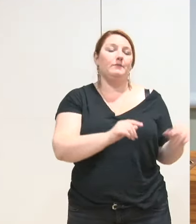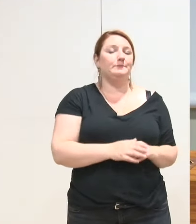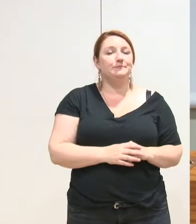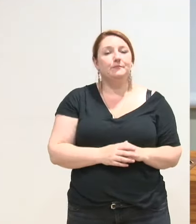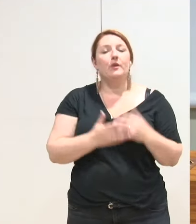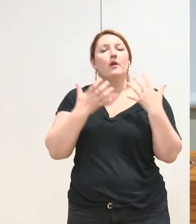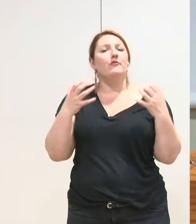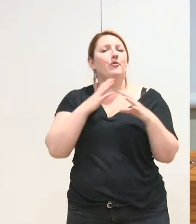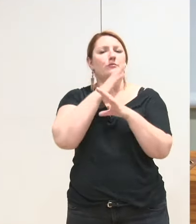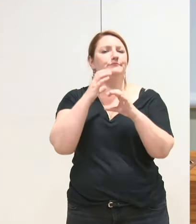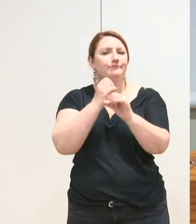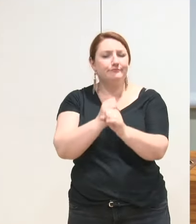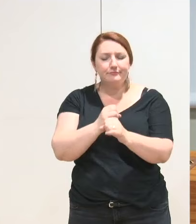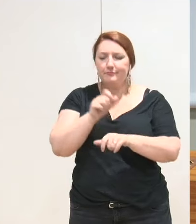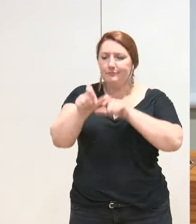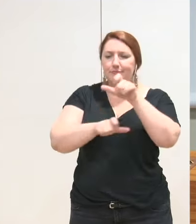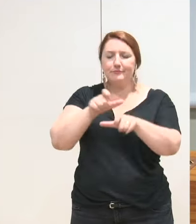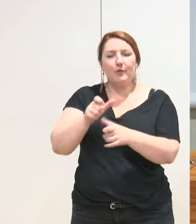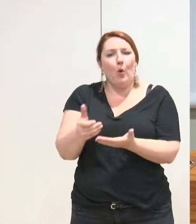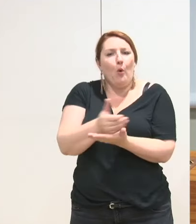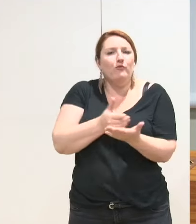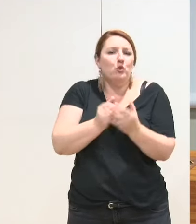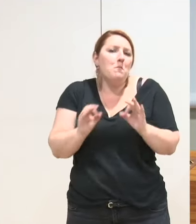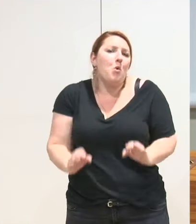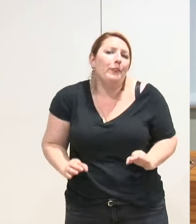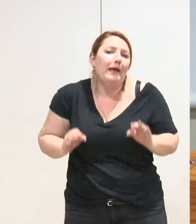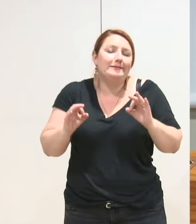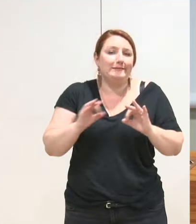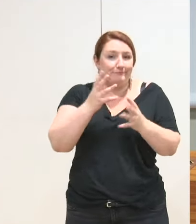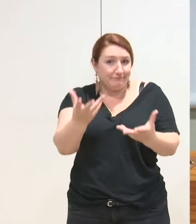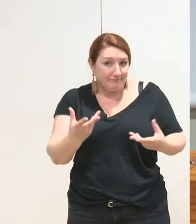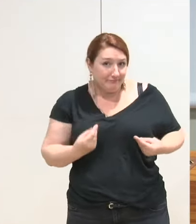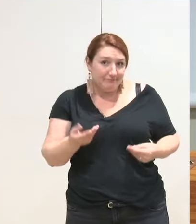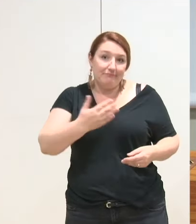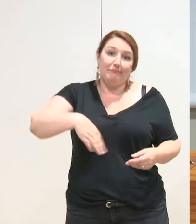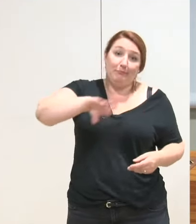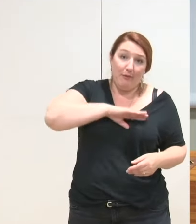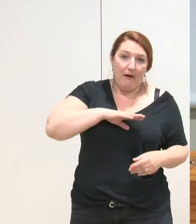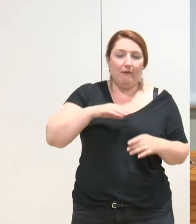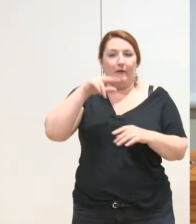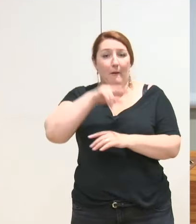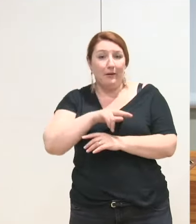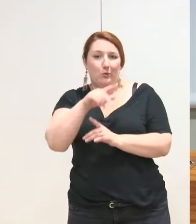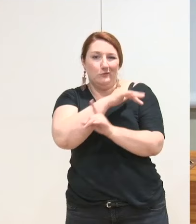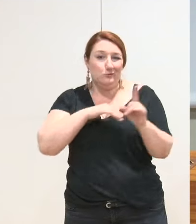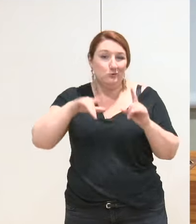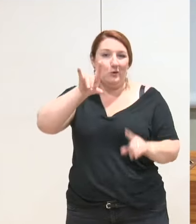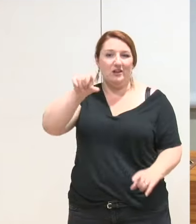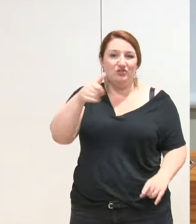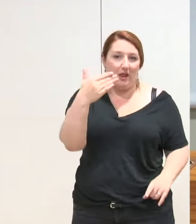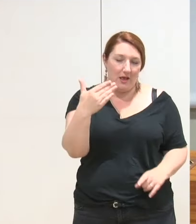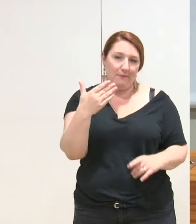l'accueil euh de famille à revenu plus modeste via la construction d'un certain nombre de logements sociaux au moins par